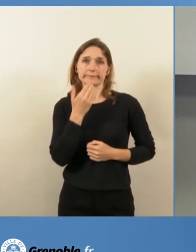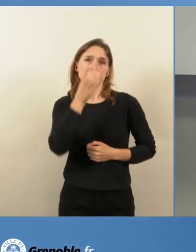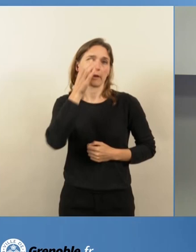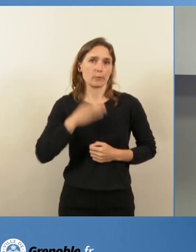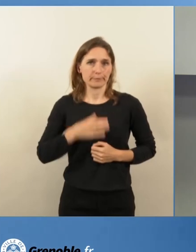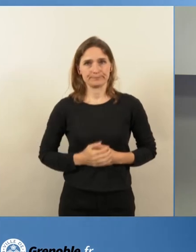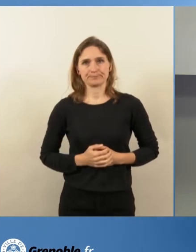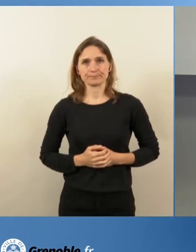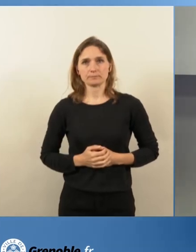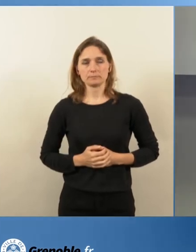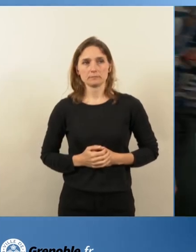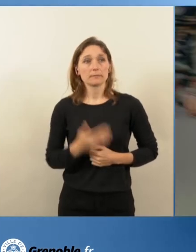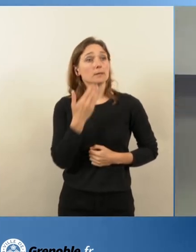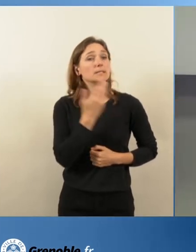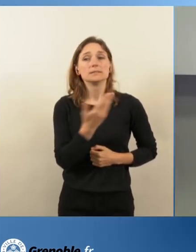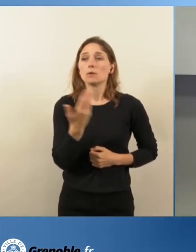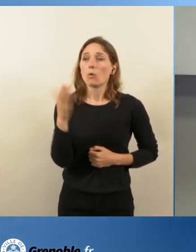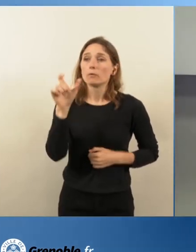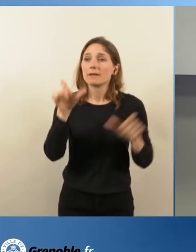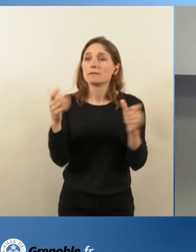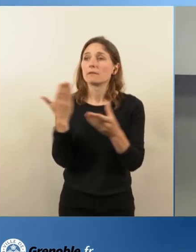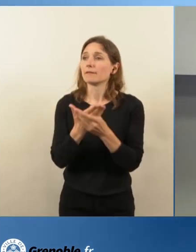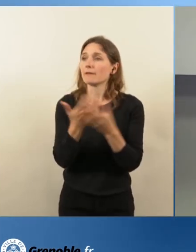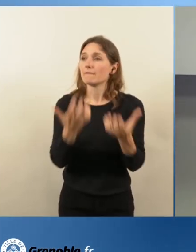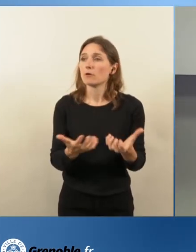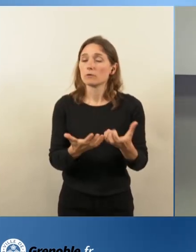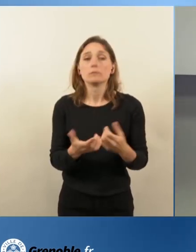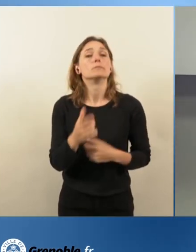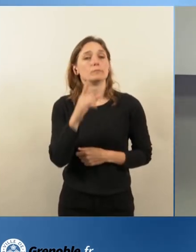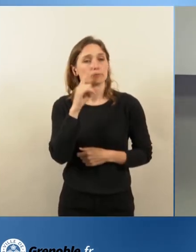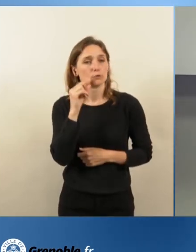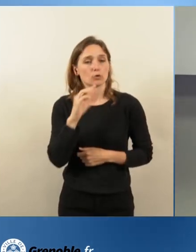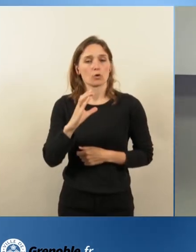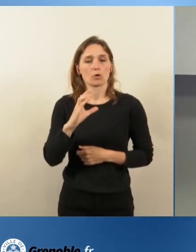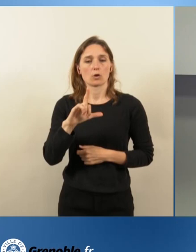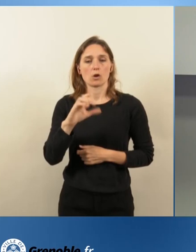merci il y a d'autres demandes de prise de parole oui monsieur clouaire